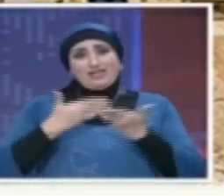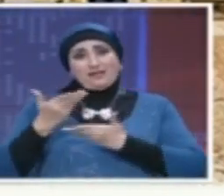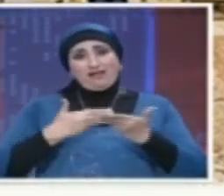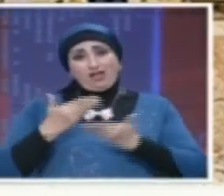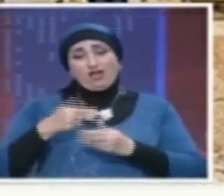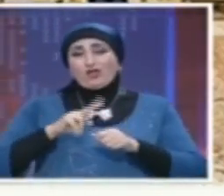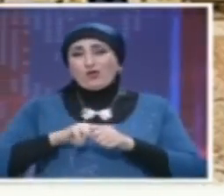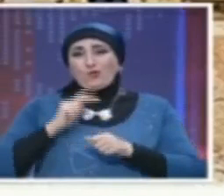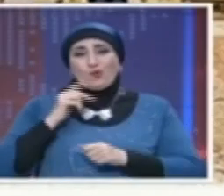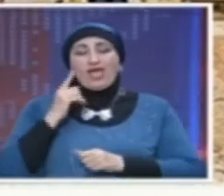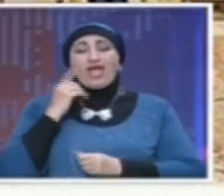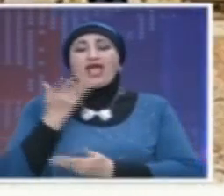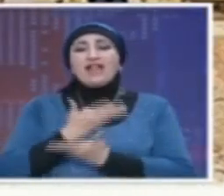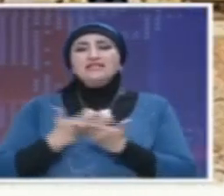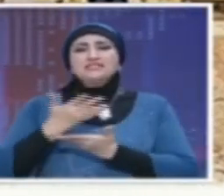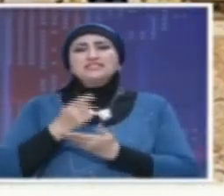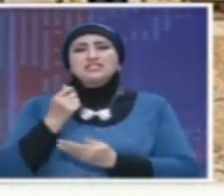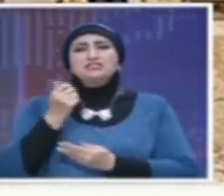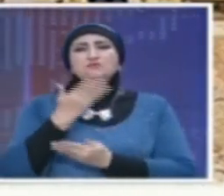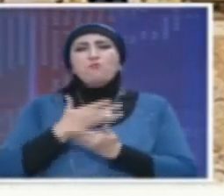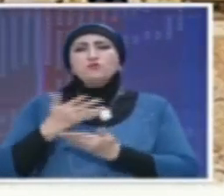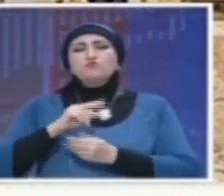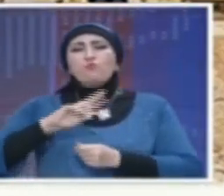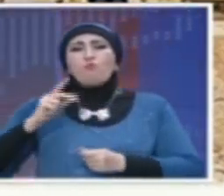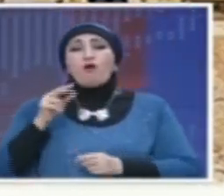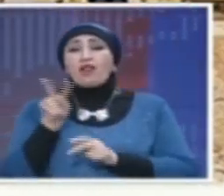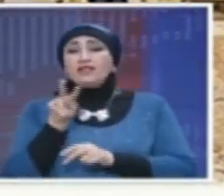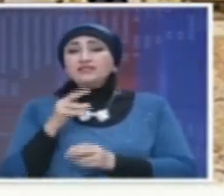التجاري والاستثمار، سواء على المستوى